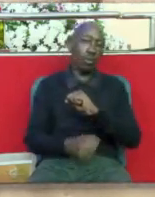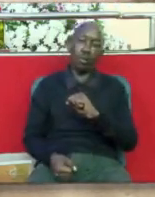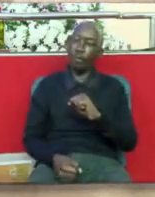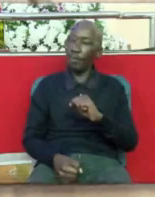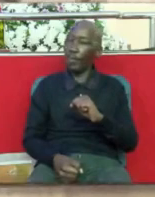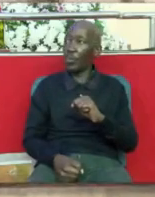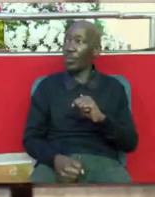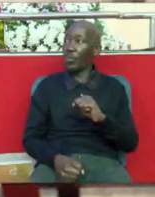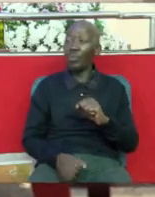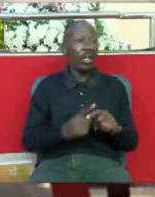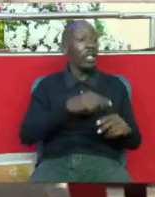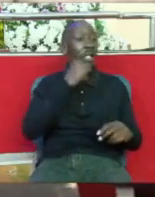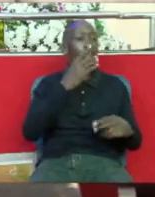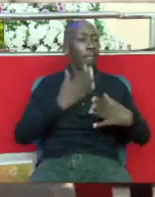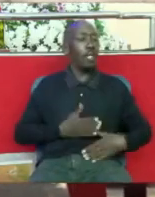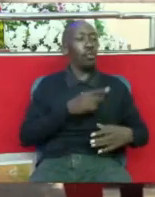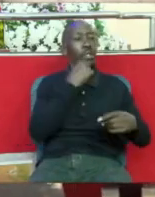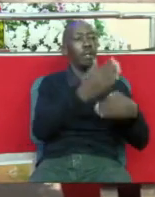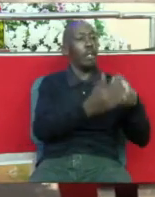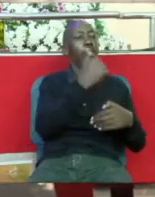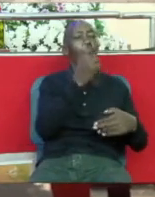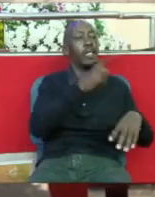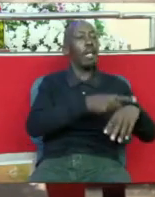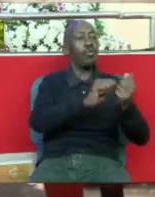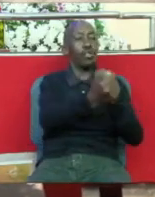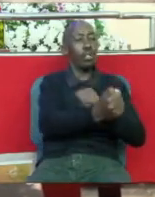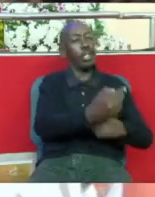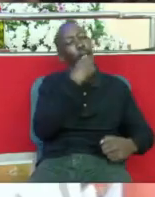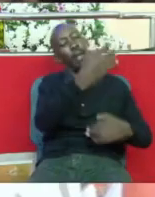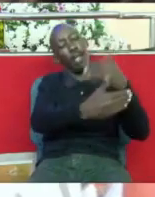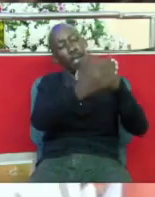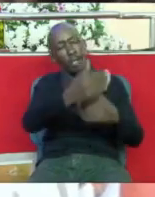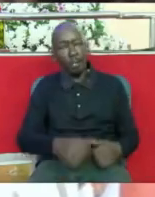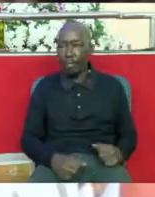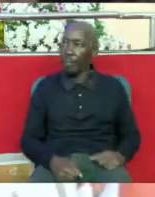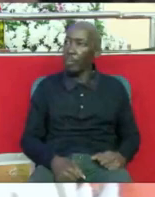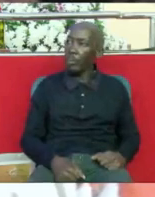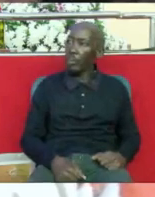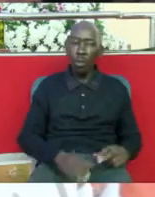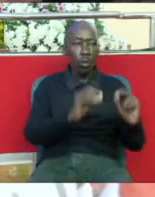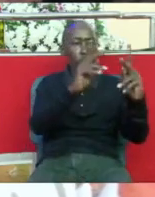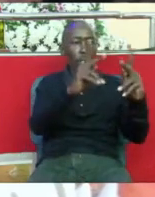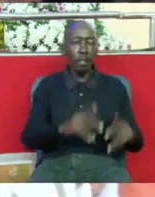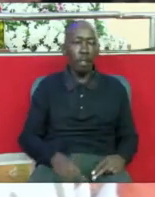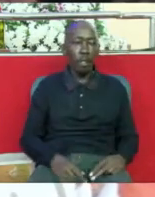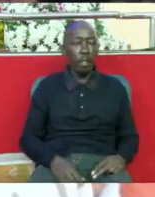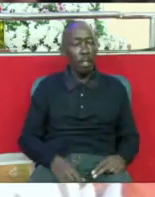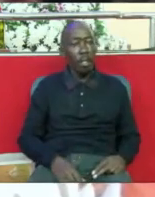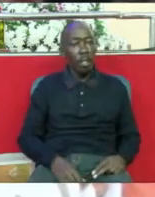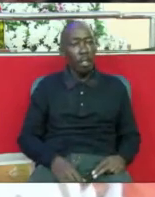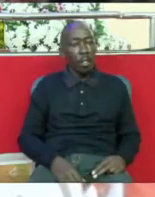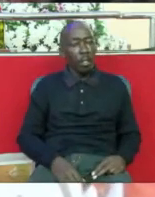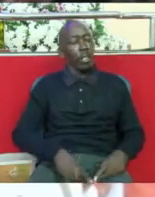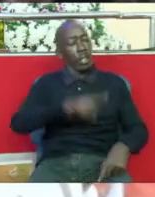wa kubadilisha. Tell the person next to you, it's time to change. Mwambie mtu ambaye umeketi naye kwamba ni wakati wa kubadilika. Okay, turn to the person that you have been avoiding. Tell them